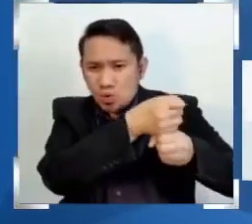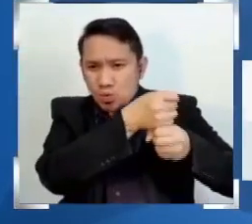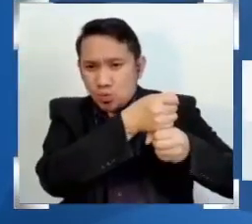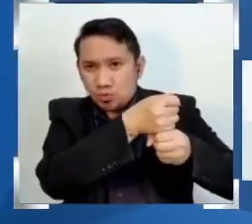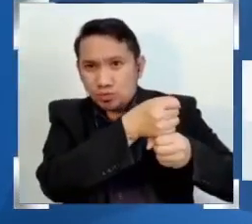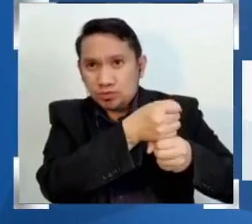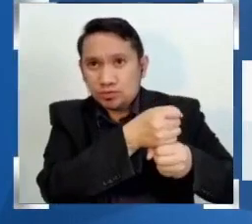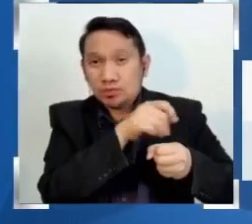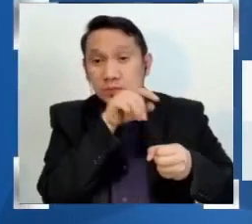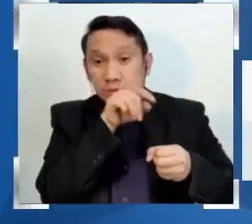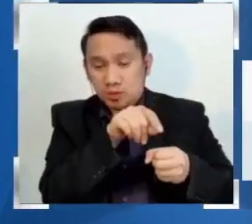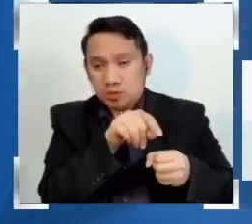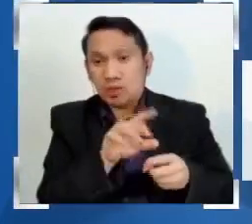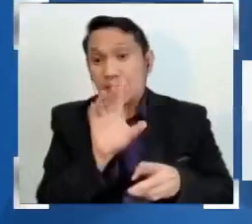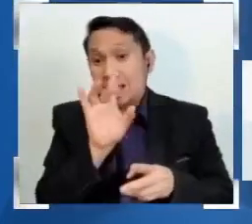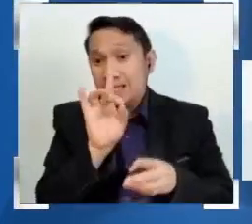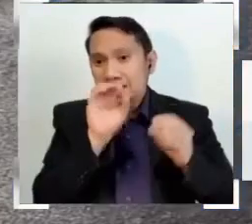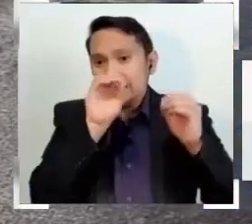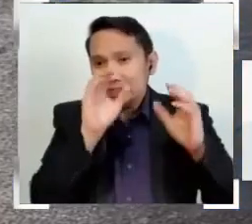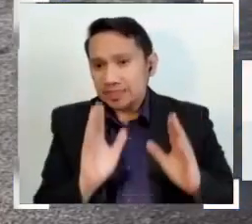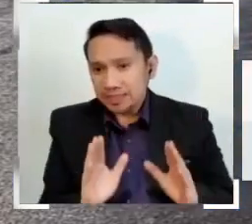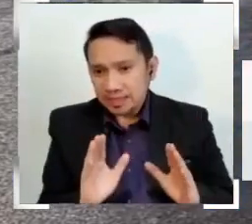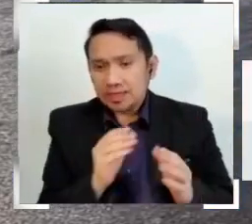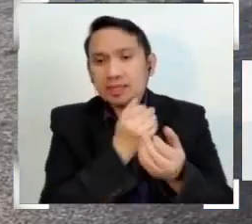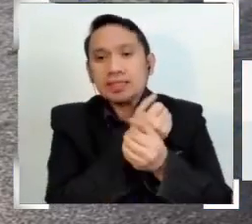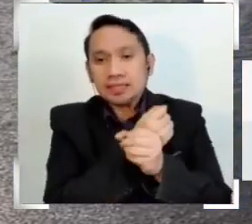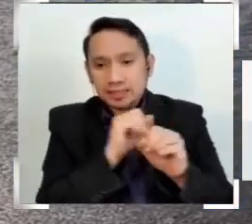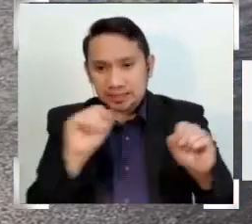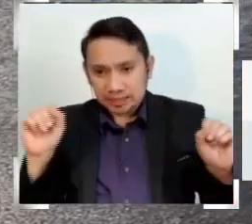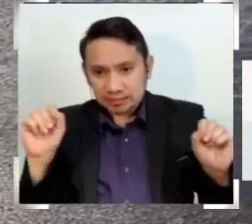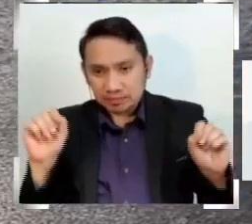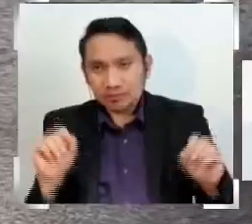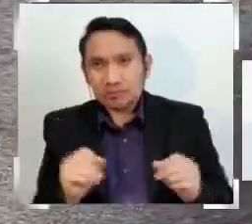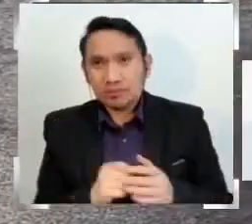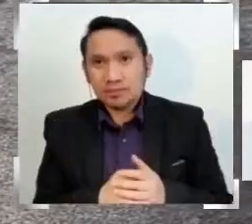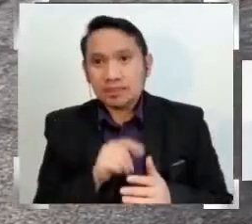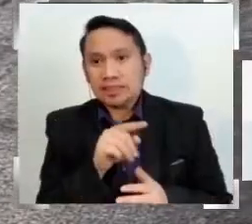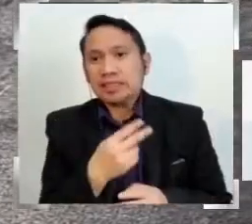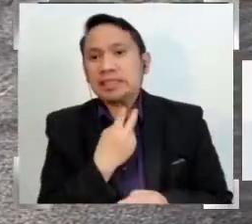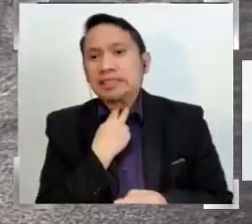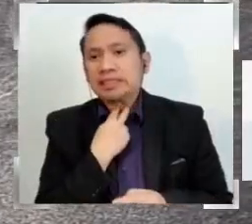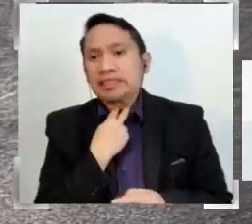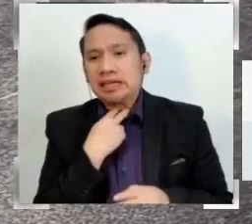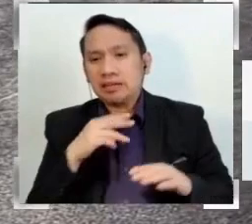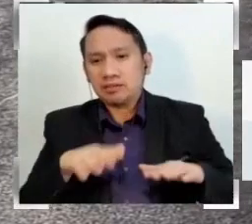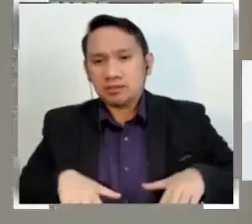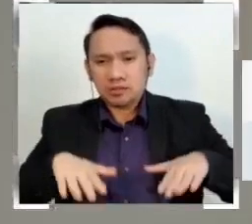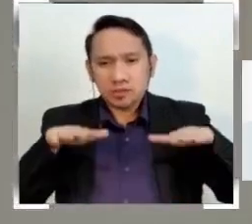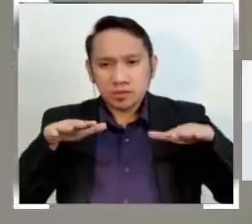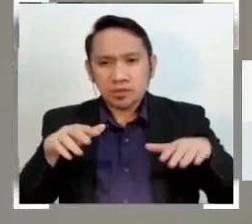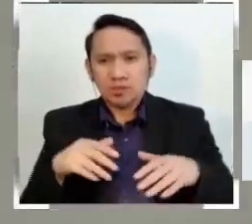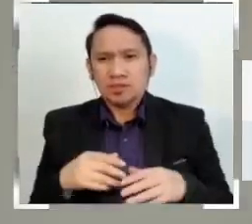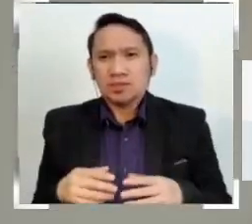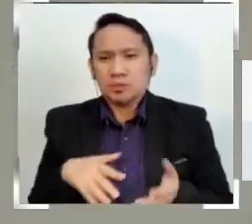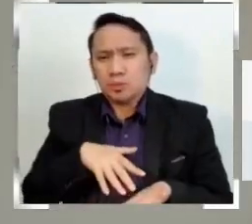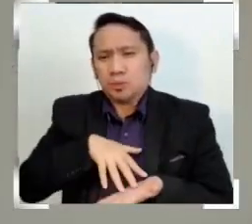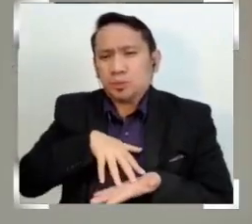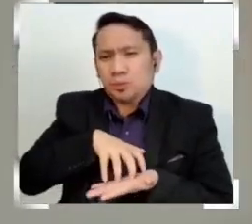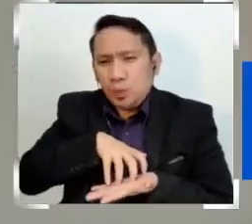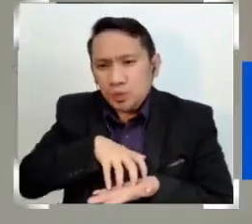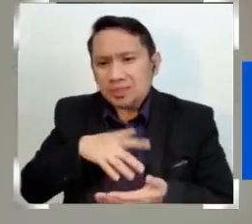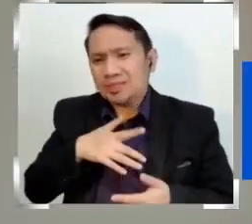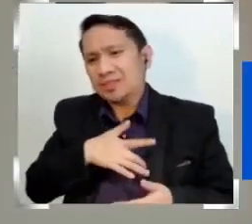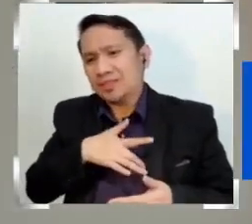rescue ang walong guro mula sa magkahiwalay na paaralan na natrap sa baha. Tinanghina na din po ako noon. Nung naisakay na po